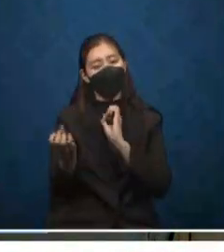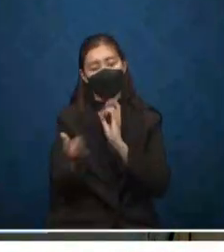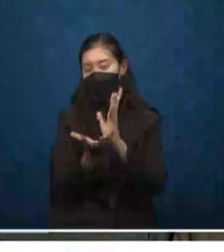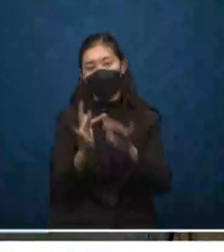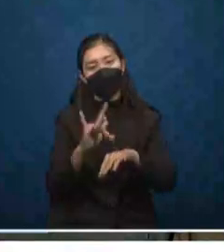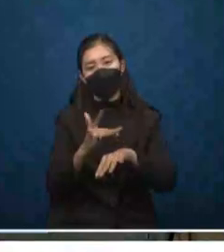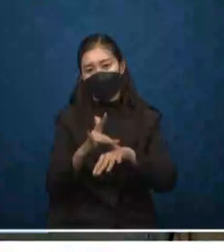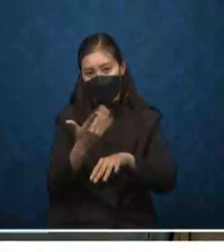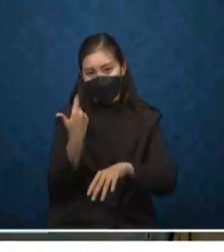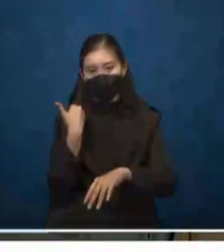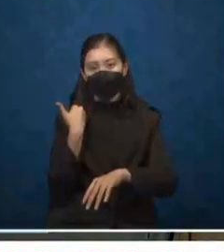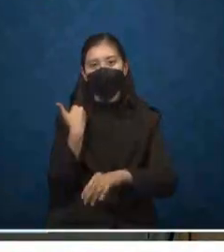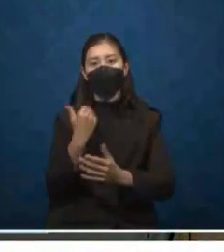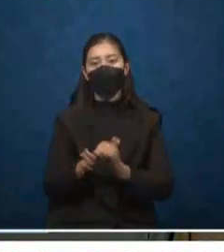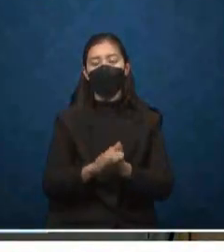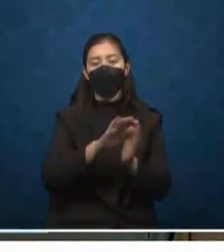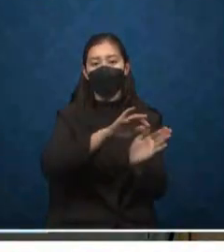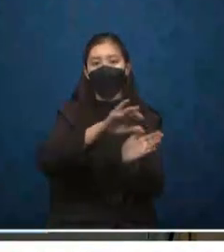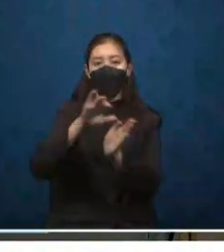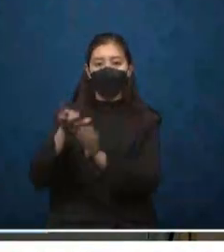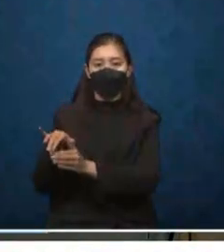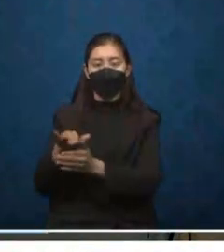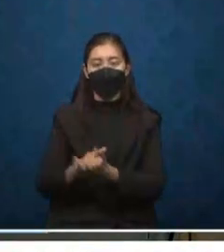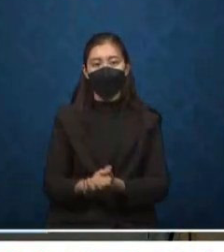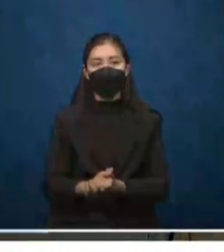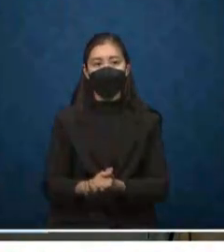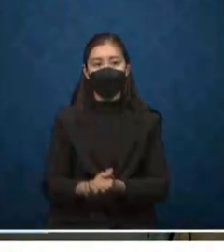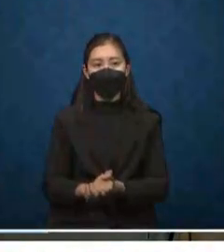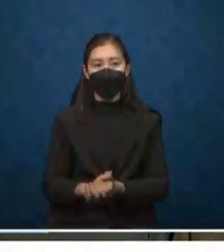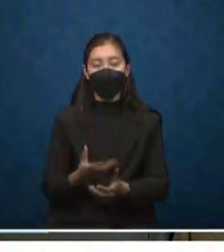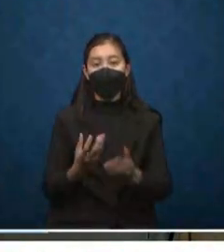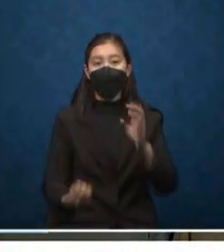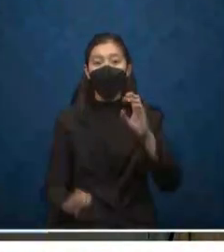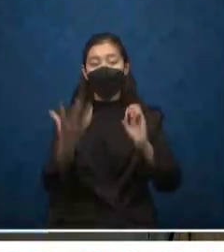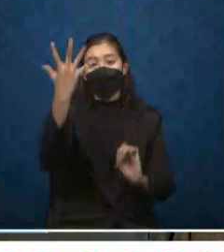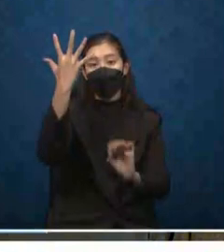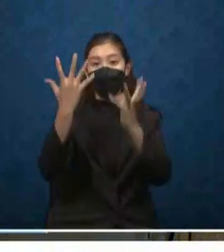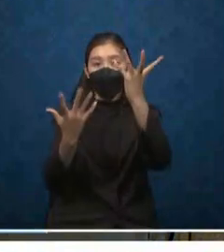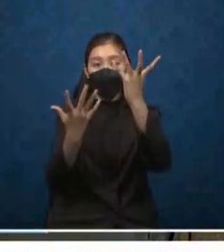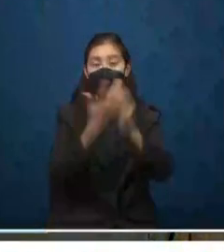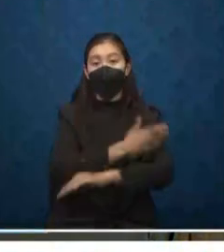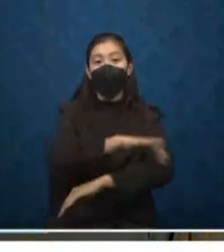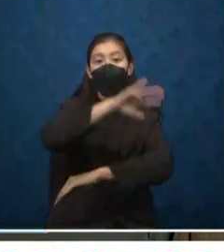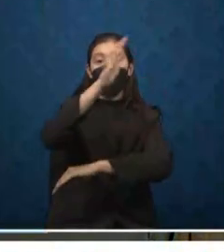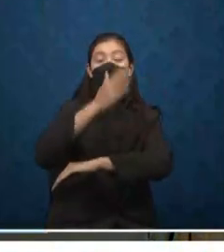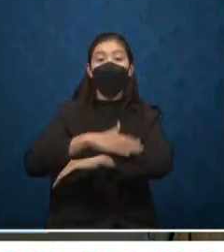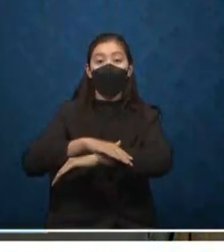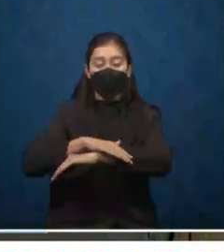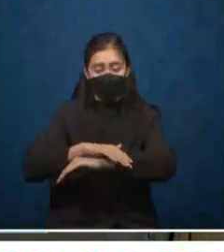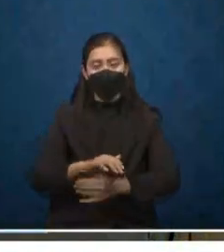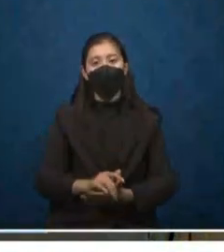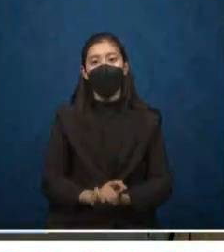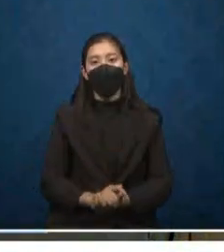การเปรียบเทียบกับประเด็นที่เราเคยตรวจพบกับเรื่องพื้นที่ป่าปลูกทางบกที่ราษฎรพยายามที่จะปลูกไม้ยืนต้นก็อีกเช่นกัน